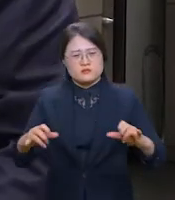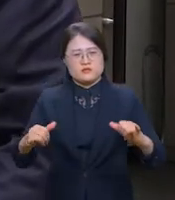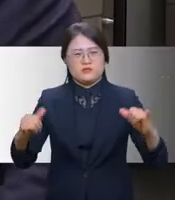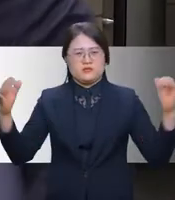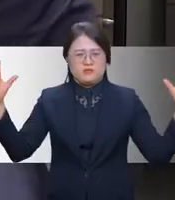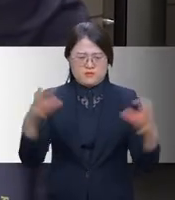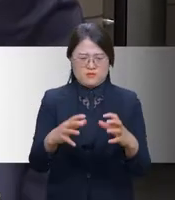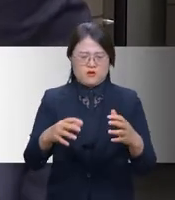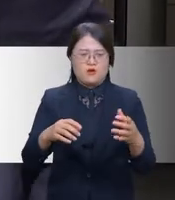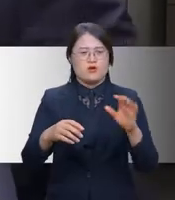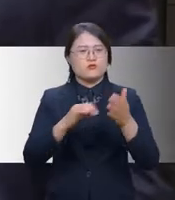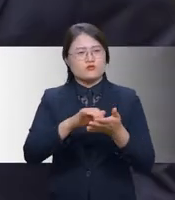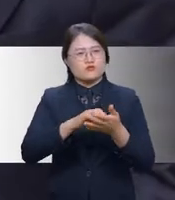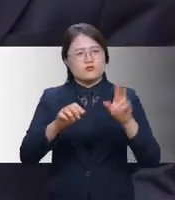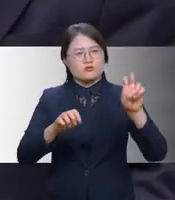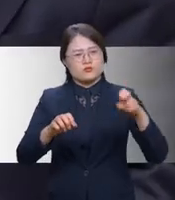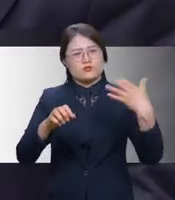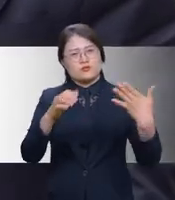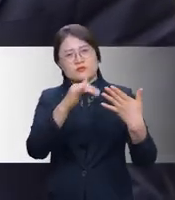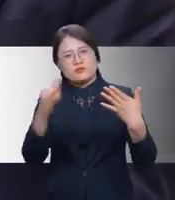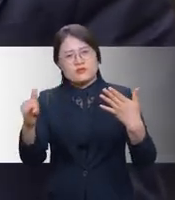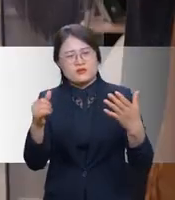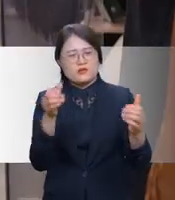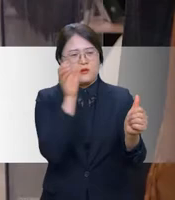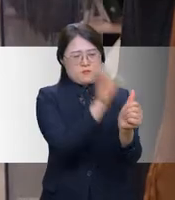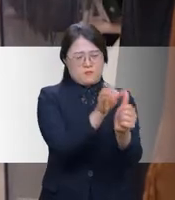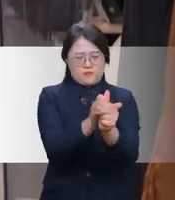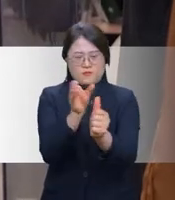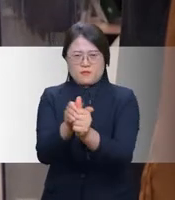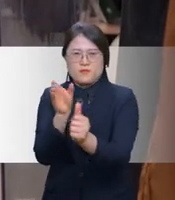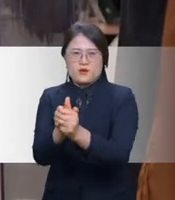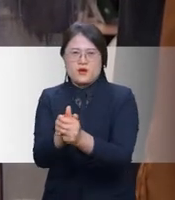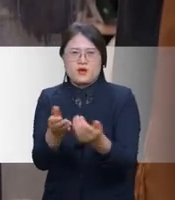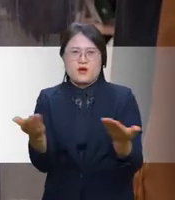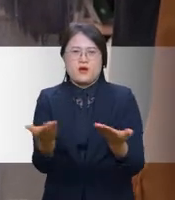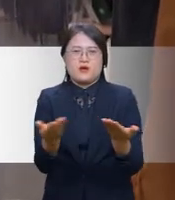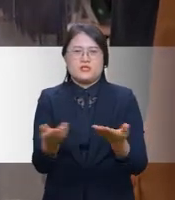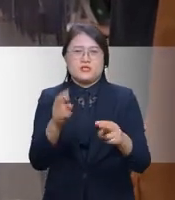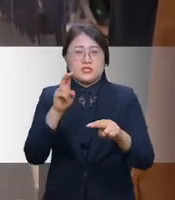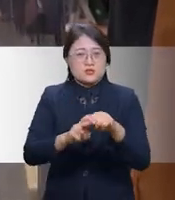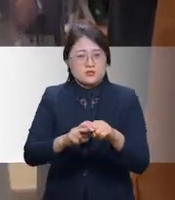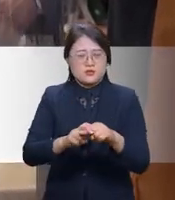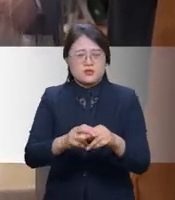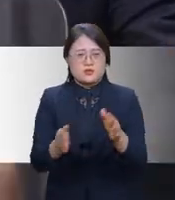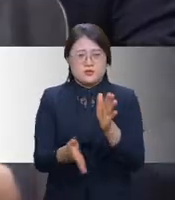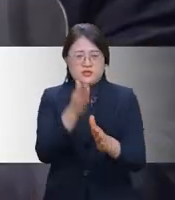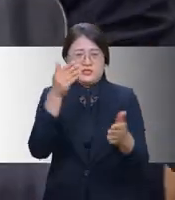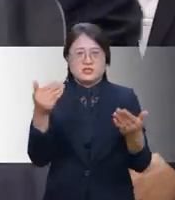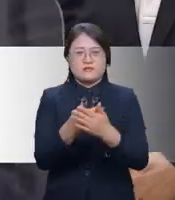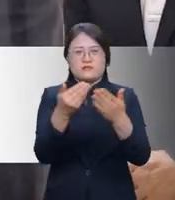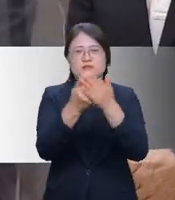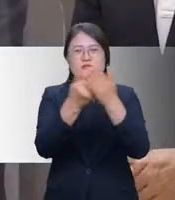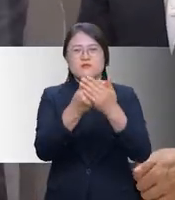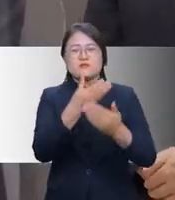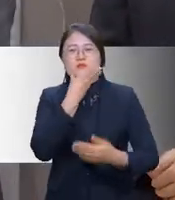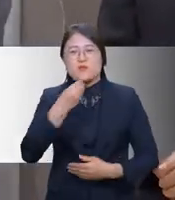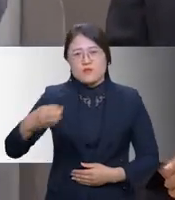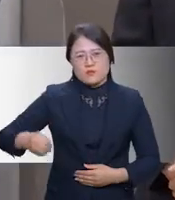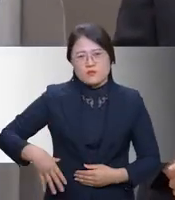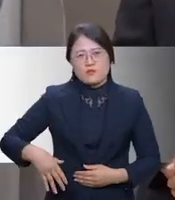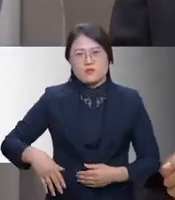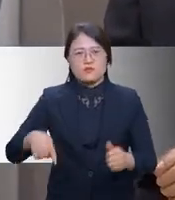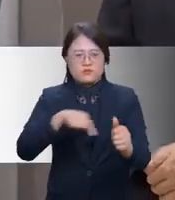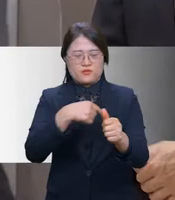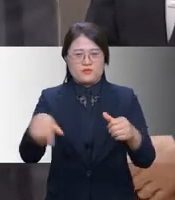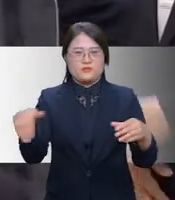구성된 29명의 제2기 위원들에게 위촉장을 수여하고 경제 일자리, 도시개발,